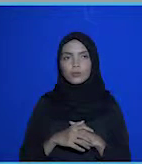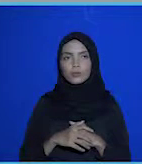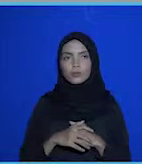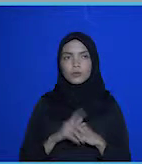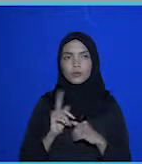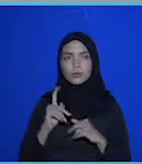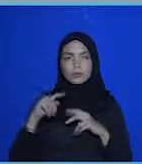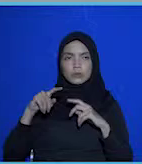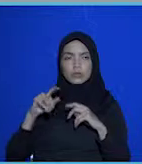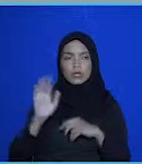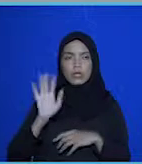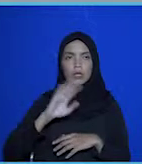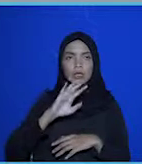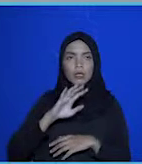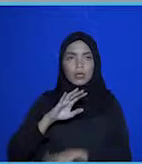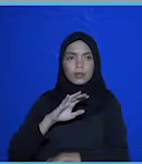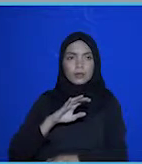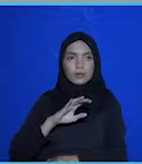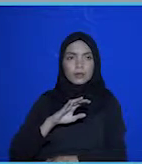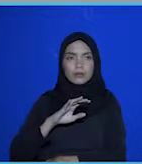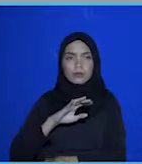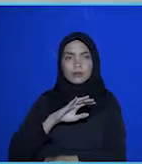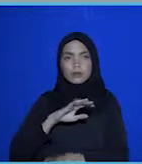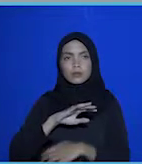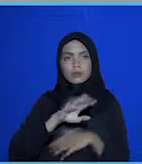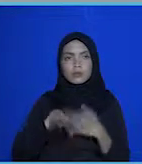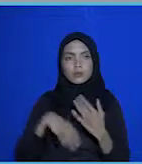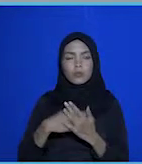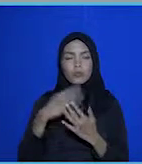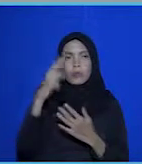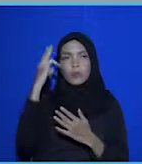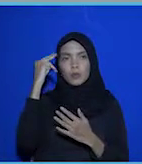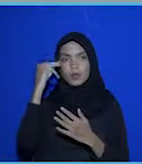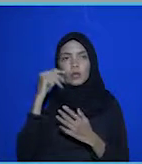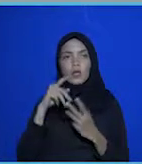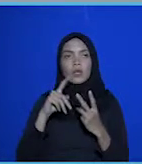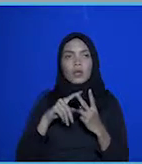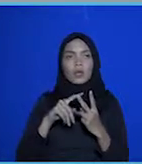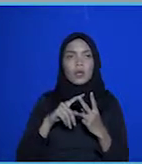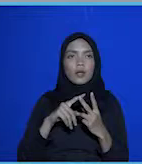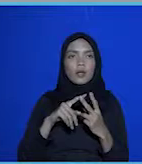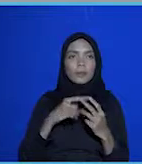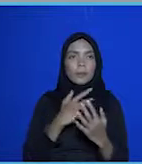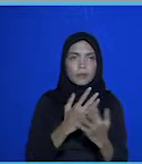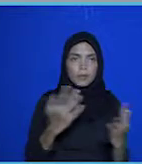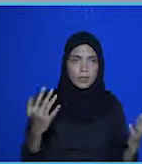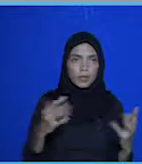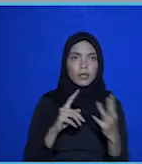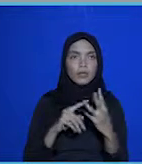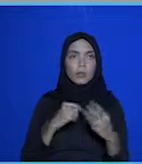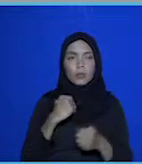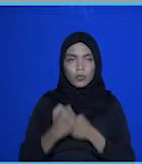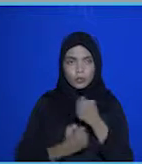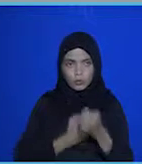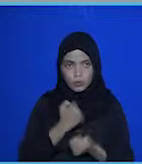sebagai unsur negara, ya, antara pemerintah, masyarakat sipil dan dunia usaha, kita